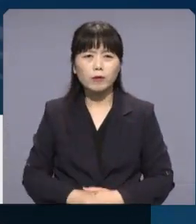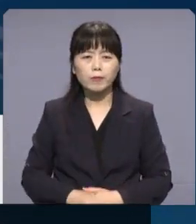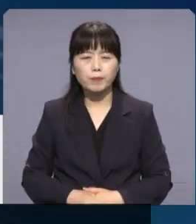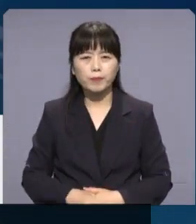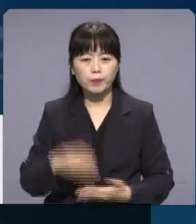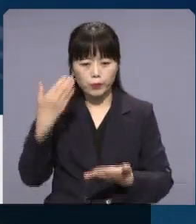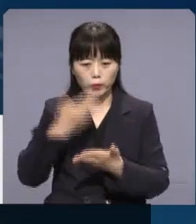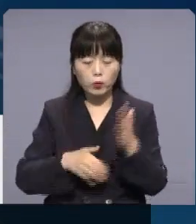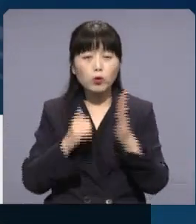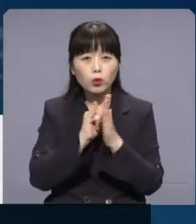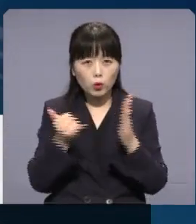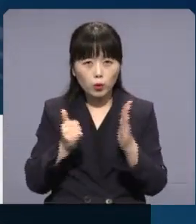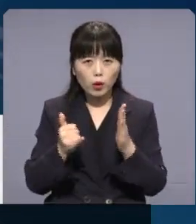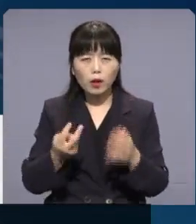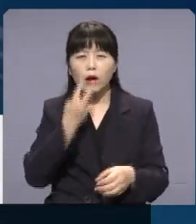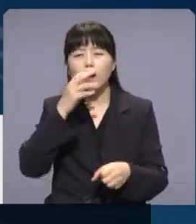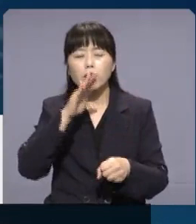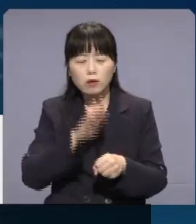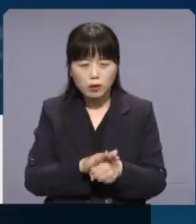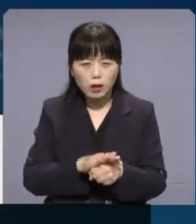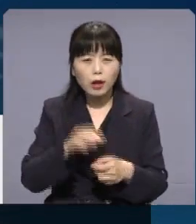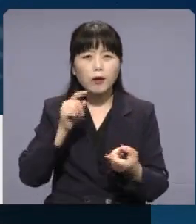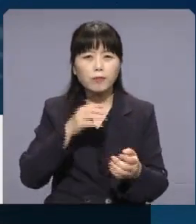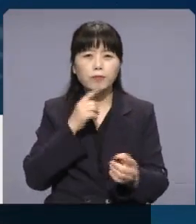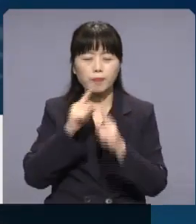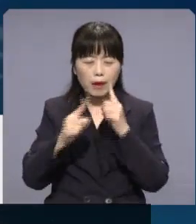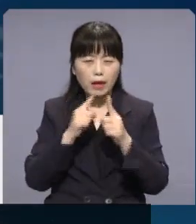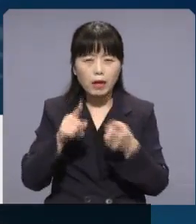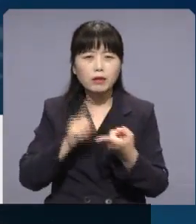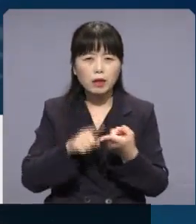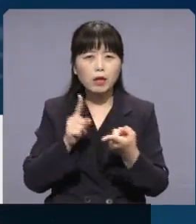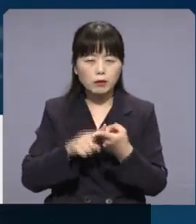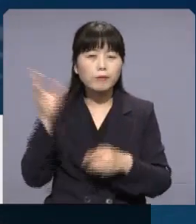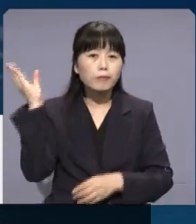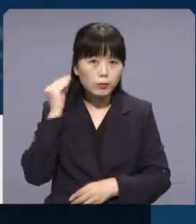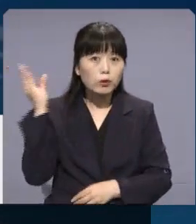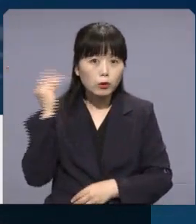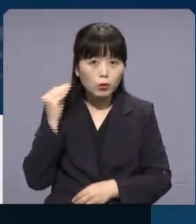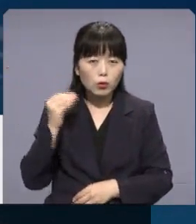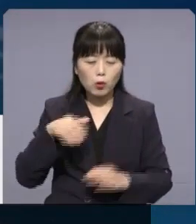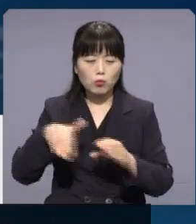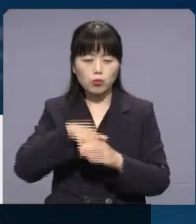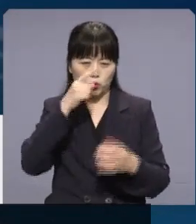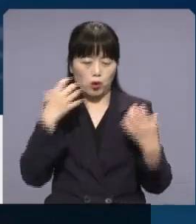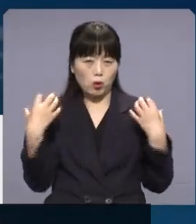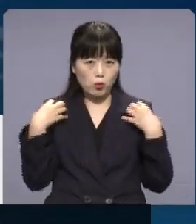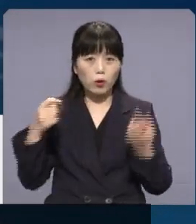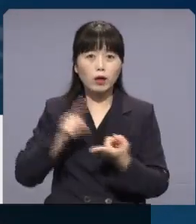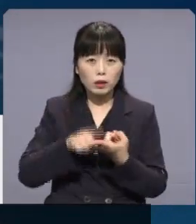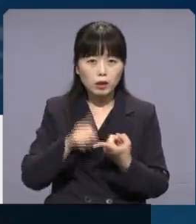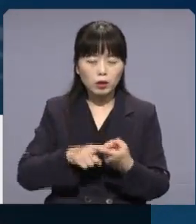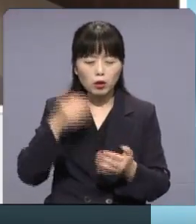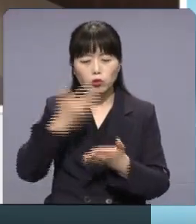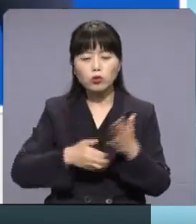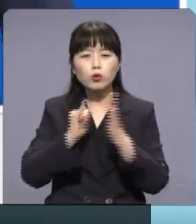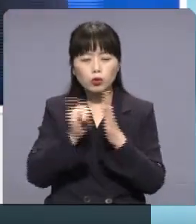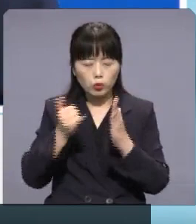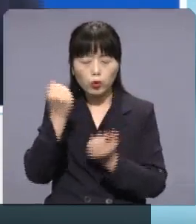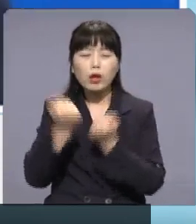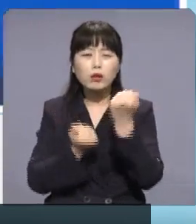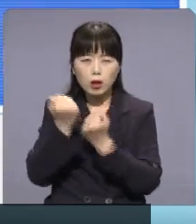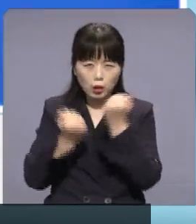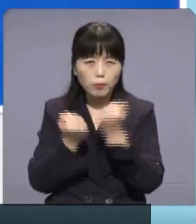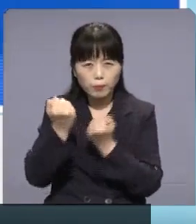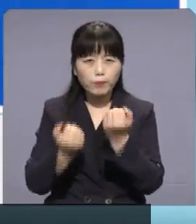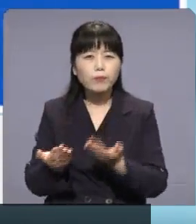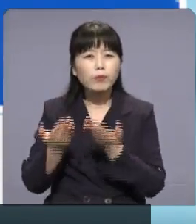유족의 그 억울함 호소하거나 이런 목소리는 우리가 충분히 귀담아 듣고 문재인 정부에서 그런 부분에 대해서 유족한테 충분히 설명하고